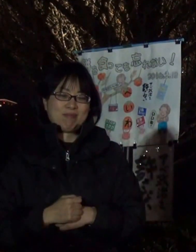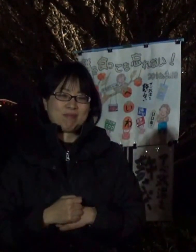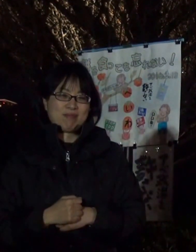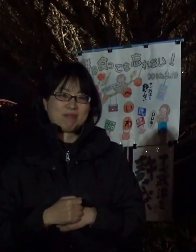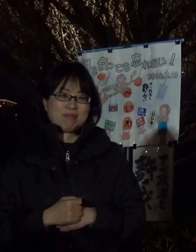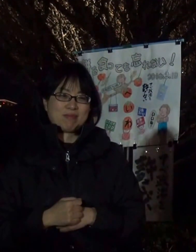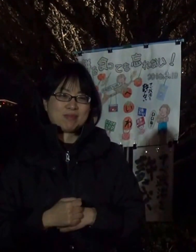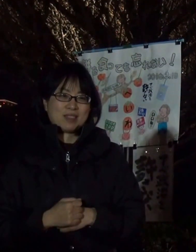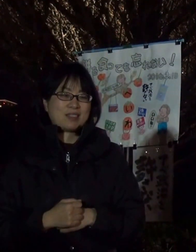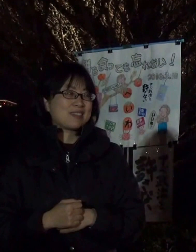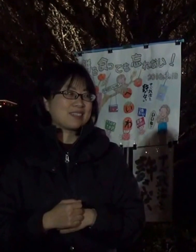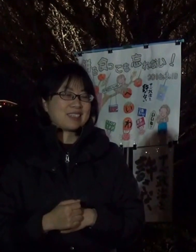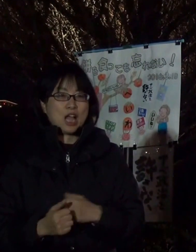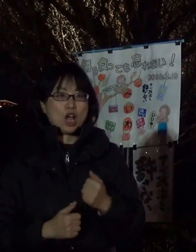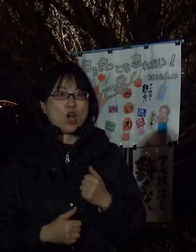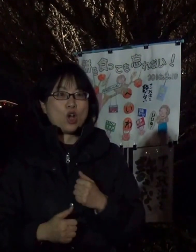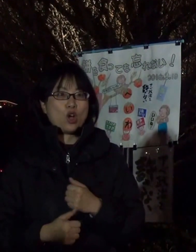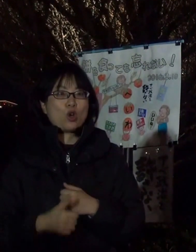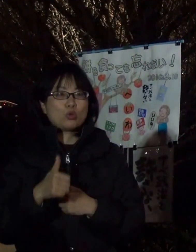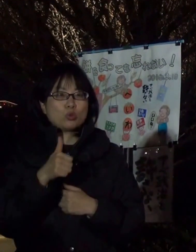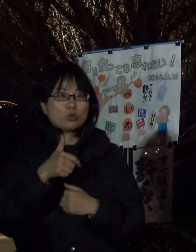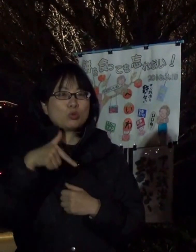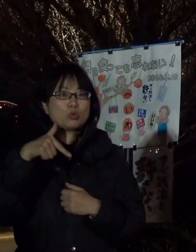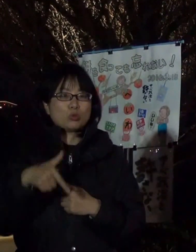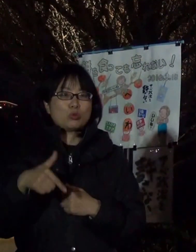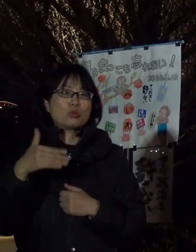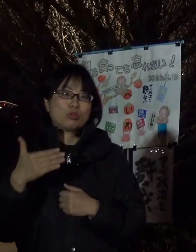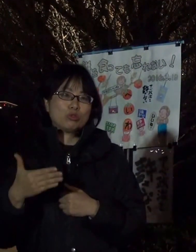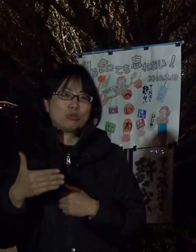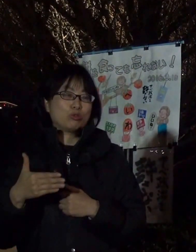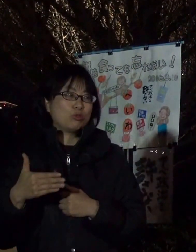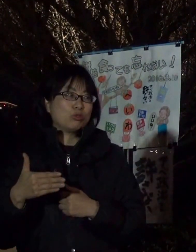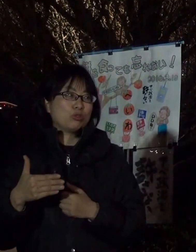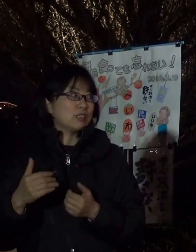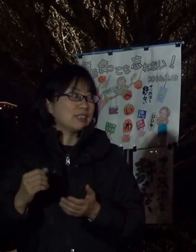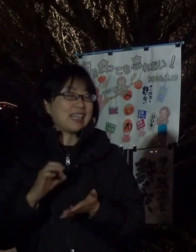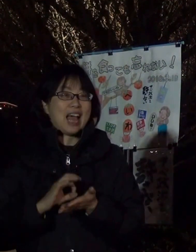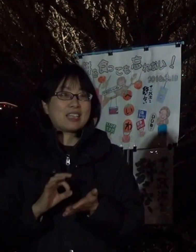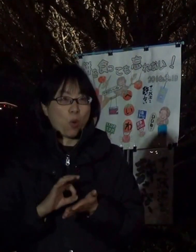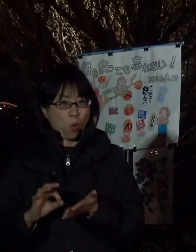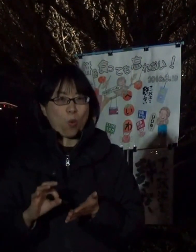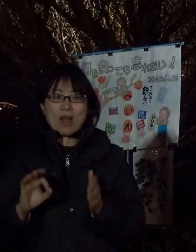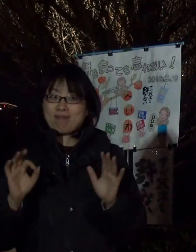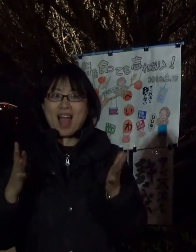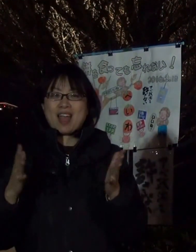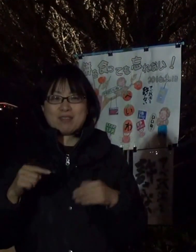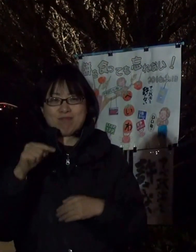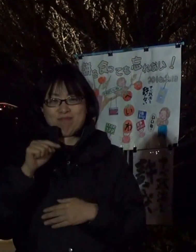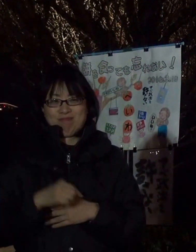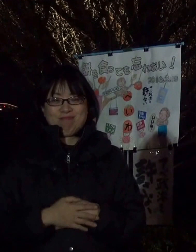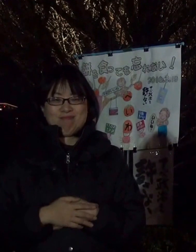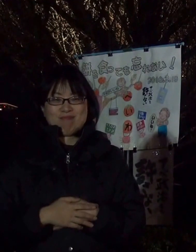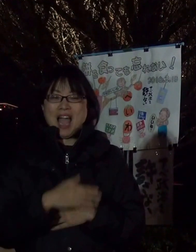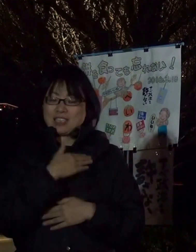副作用ない、何もない。副作用どころか、もう ちょっとどっかに当たられるかもしれない。 いやいやいや、大丈